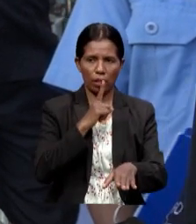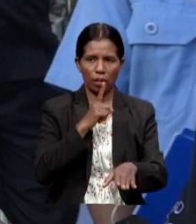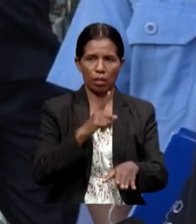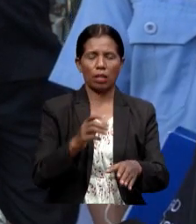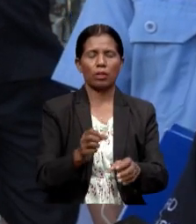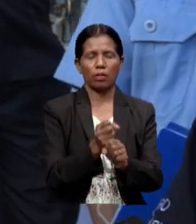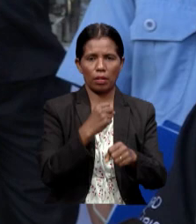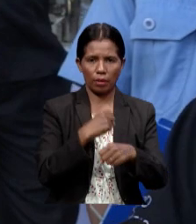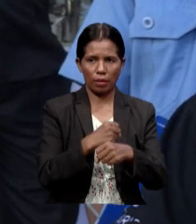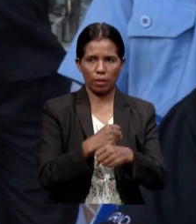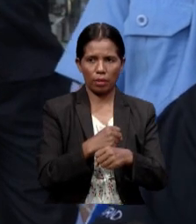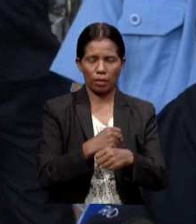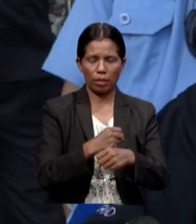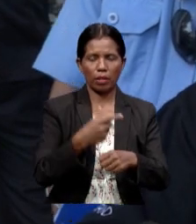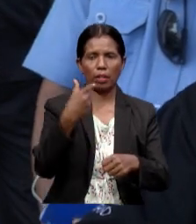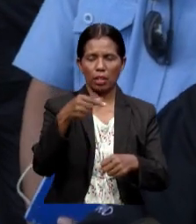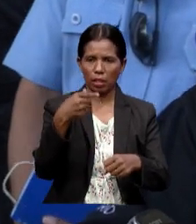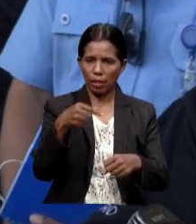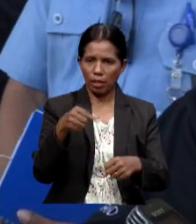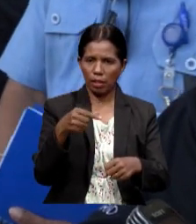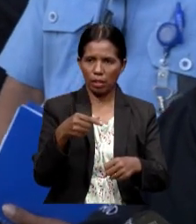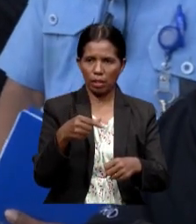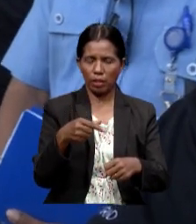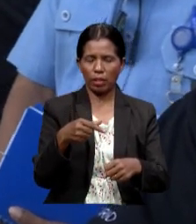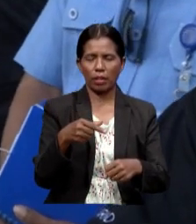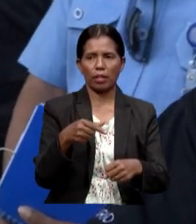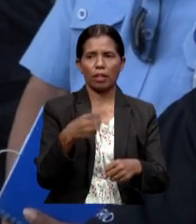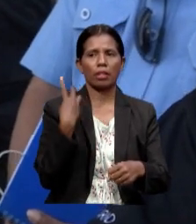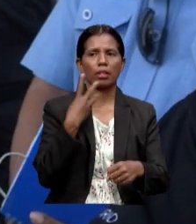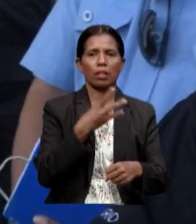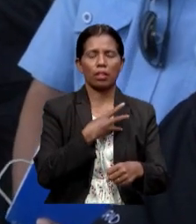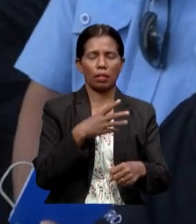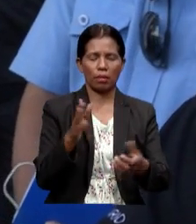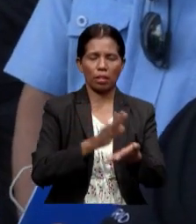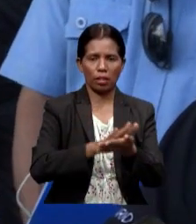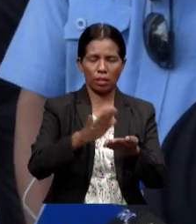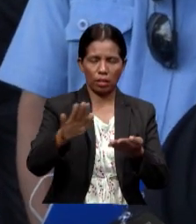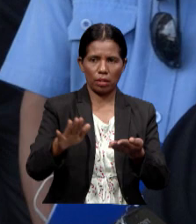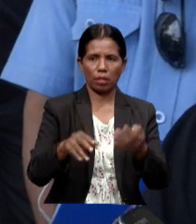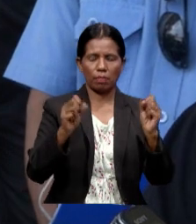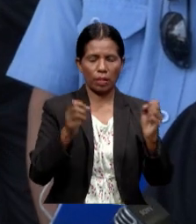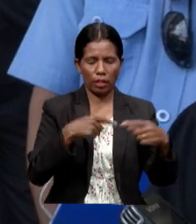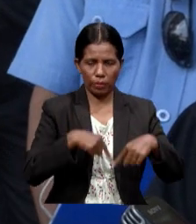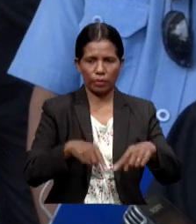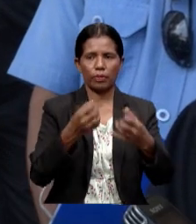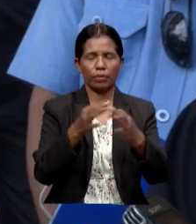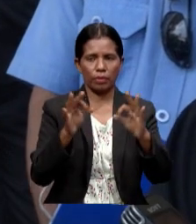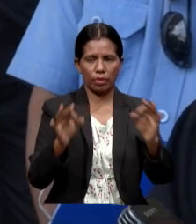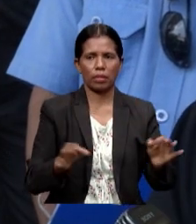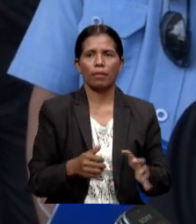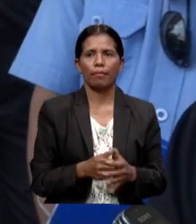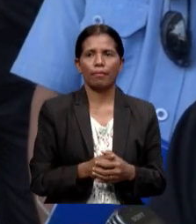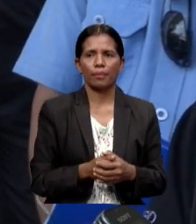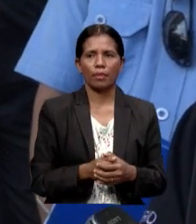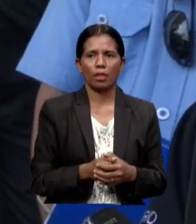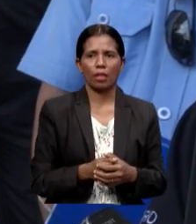ba saida kona kanal verdi sira ne ne nia ita ma scan iha x-ray ni beli li ona sela iha bot rumah